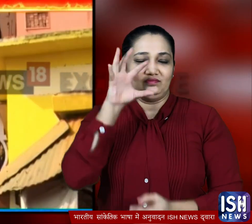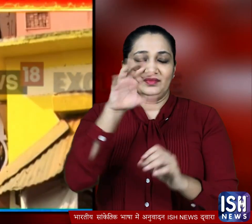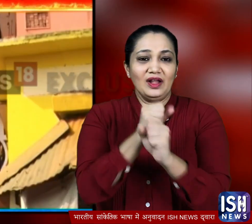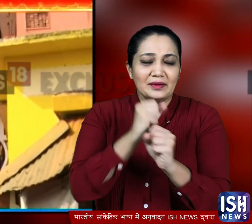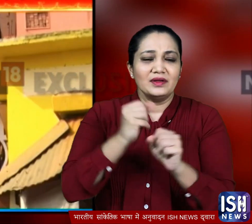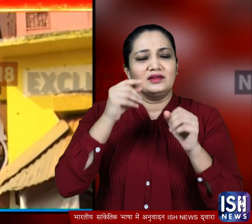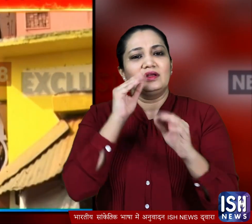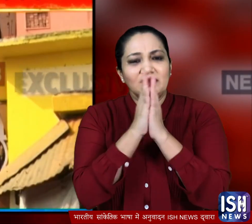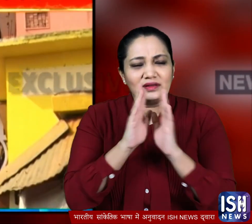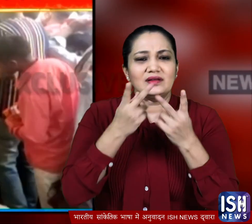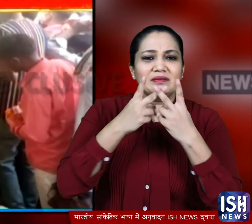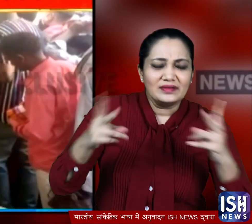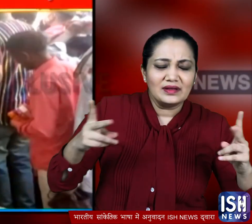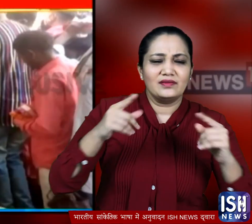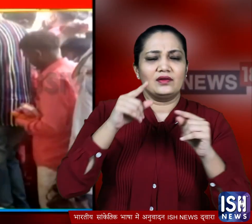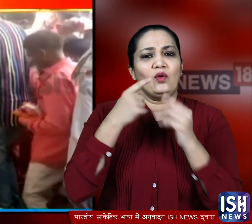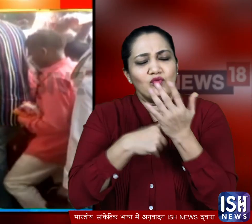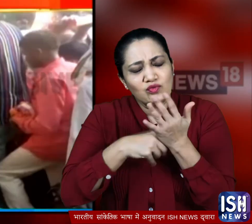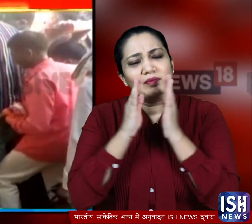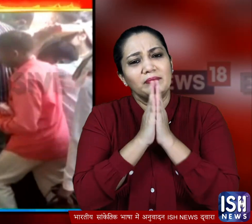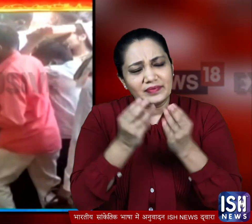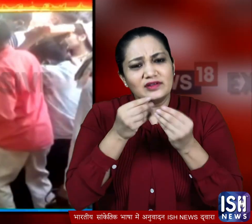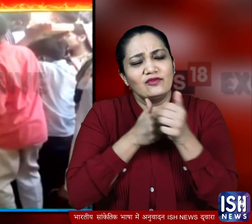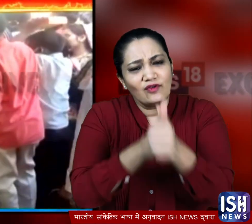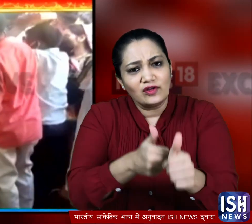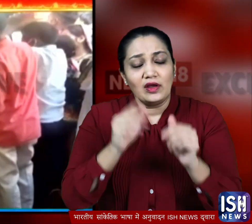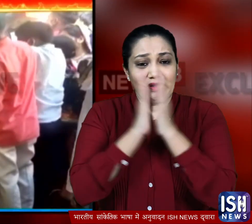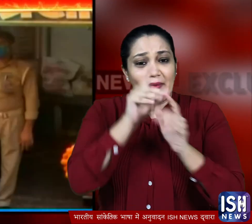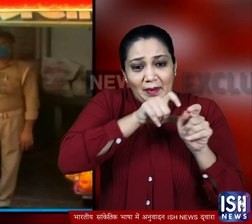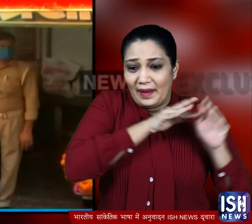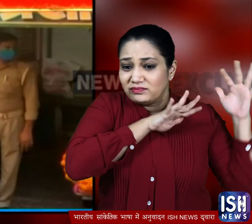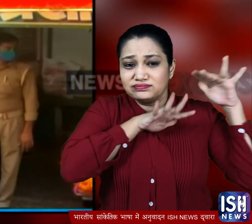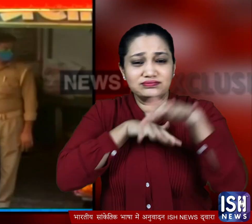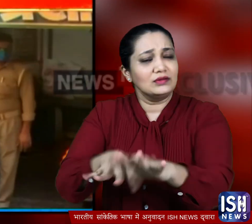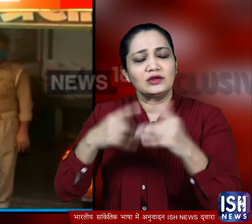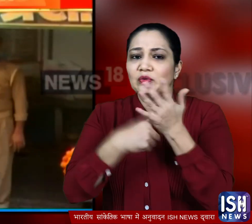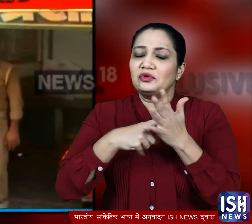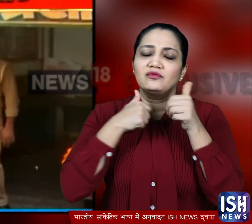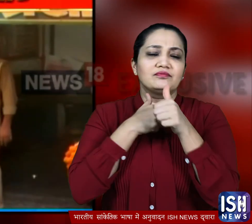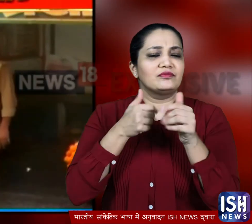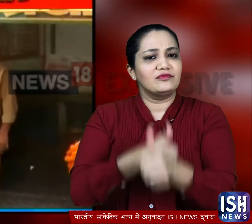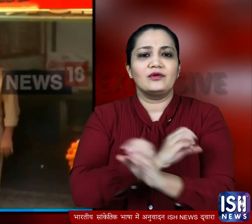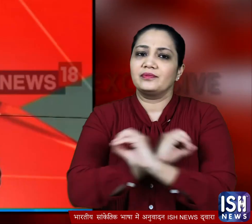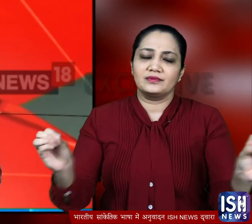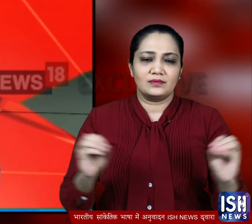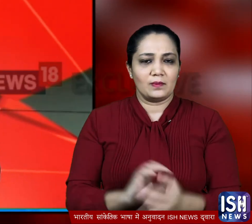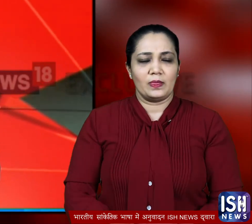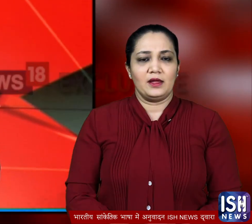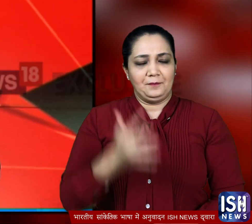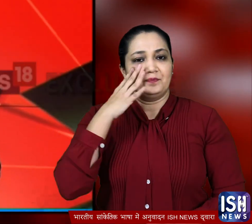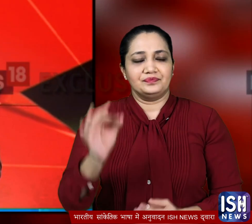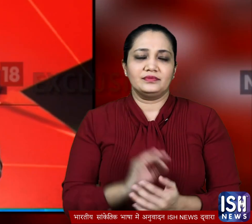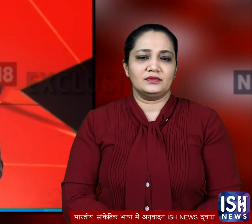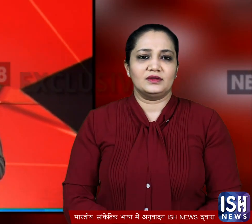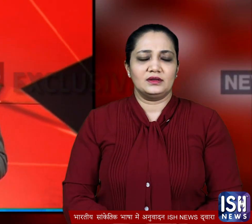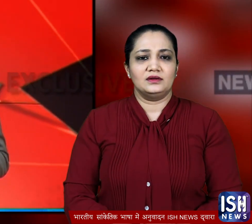ने अनलॉक के बाद भी लोगों से कोरोना नियमों के पालन की अपील की थी, लेकिन मंदिर पहुंचे इन श्रद्धालुओं ने इसकी जरा भी परवाह नहीं की। सौभाग्य की एक